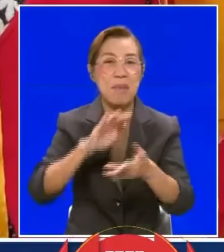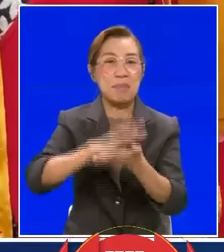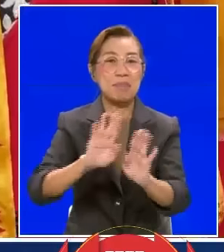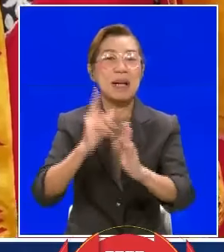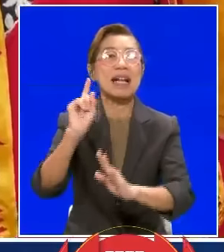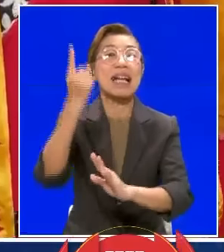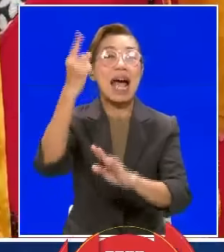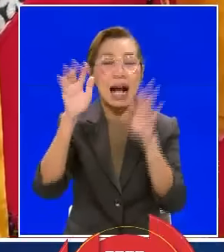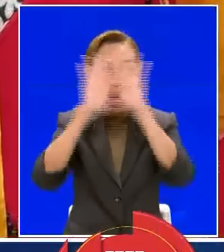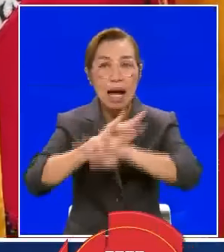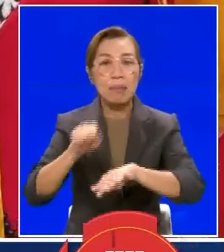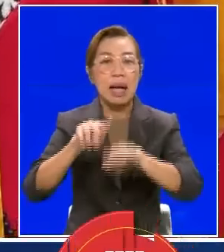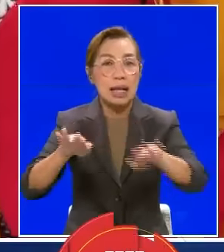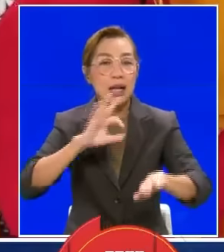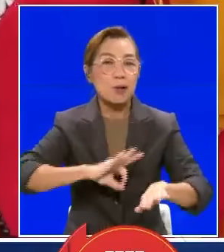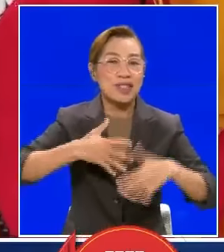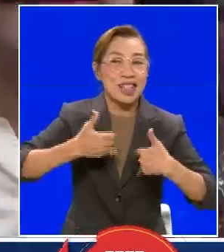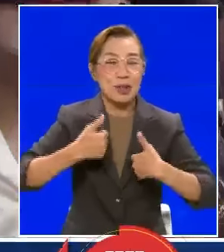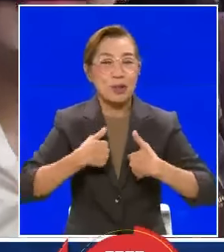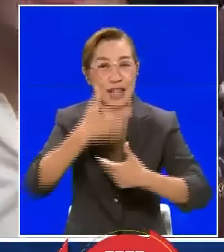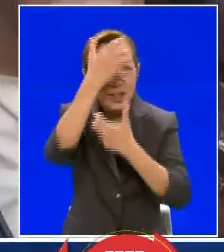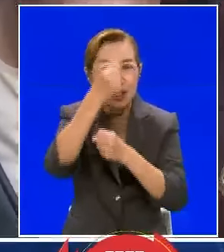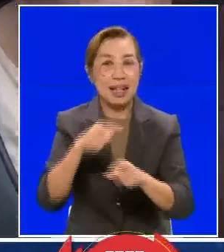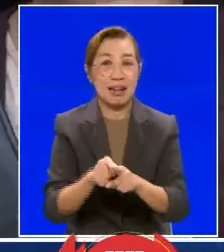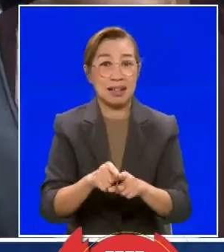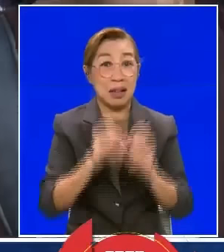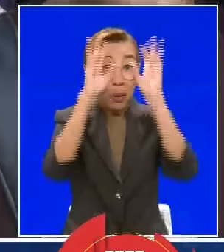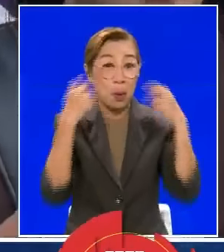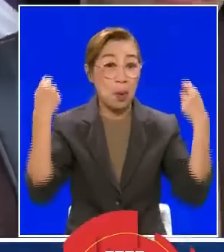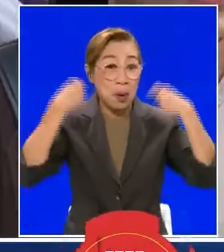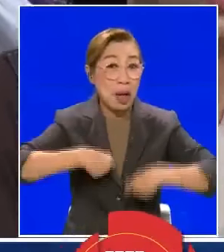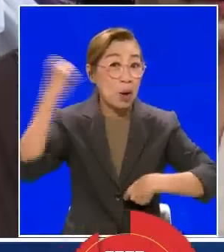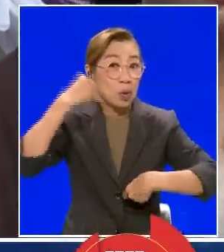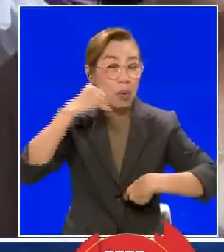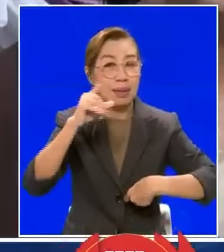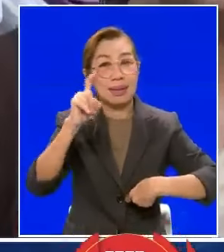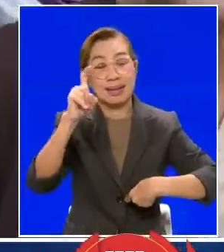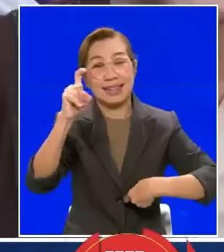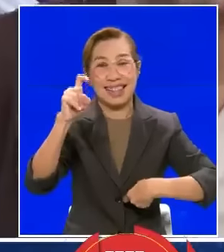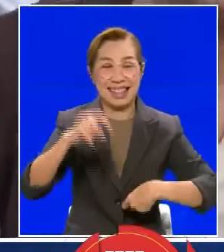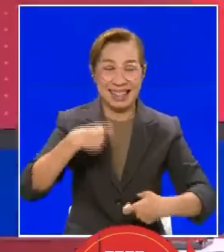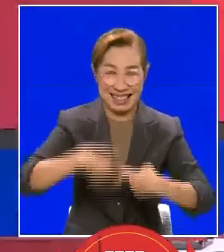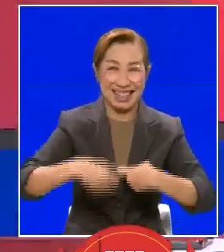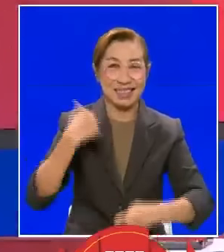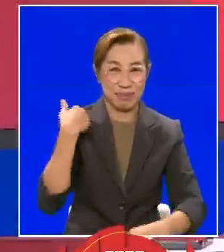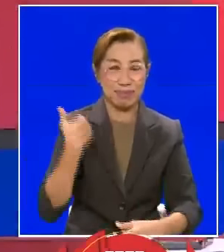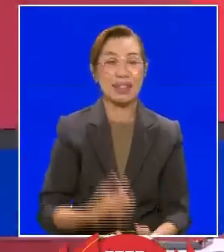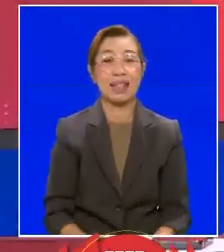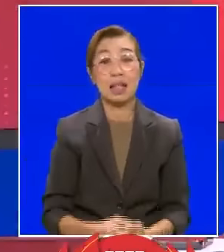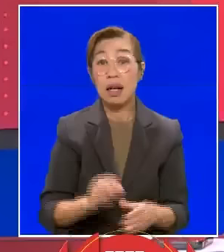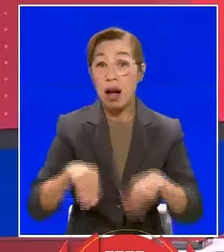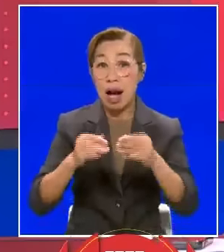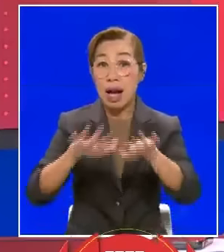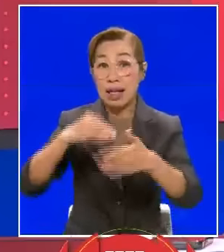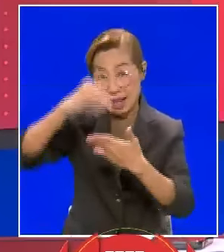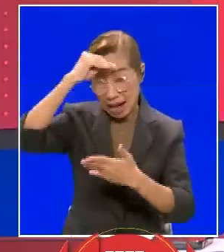ทอมแต่ว่าก็เนี่ยแหละค่ะก็น่าจะเป็นกิจกรรมช่วงต้นๆให้แต่งทุกวันก็คงจะไม่ไหว ก็จะลำบากครูเหมือนกันนะ ก็ขอให้นักเรียนเนี่ย